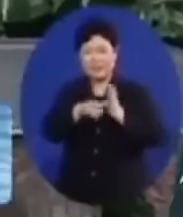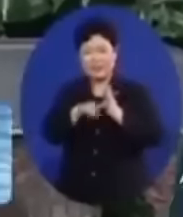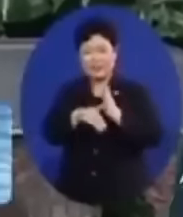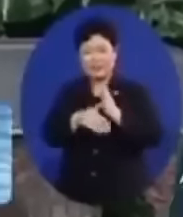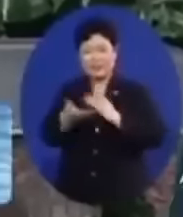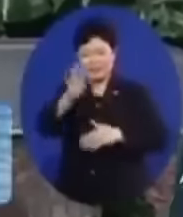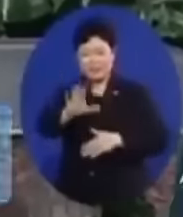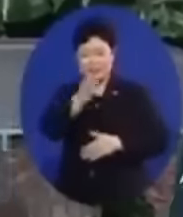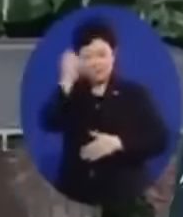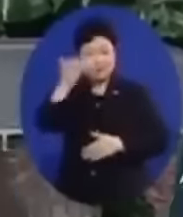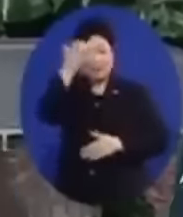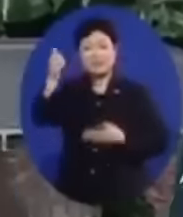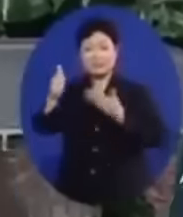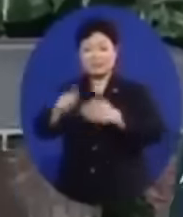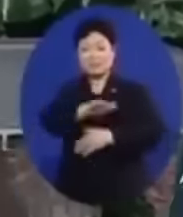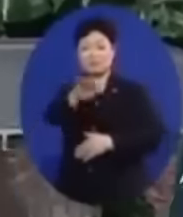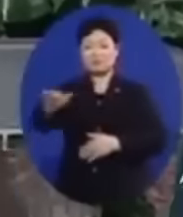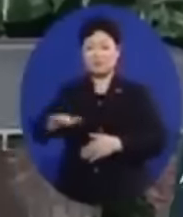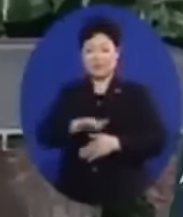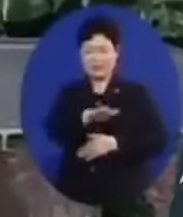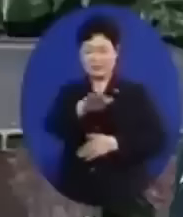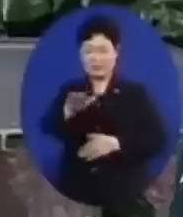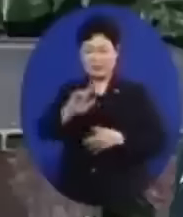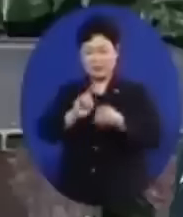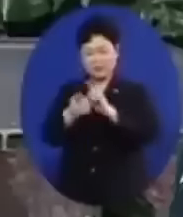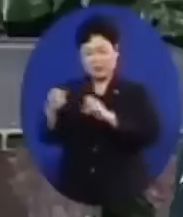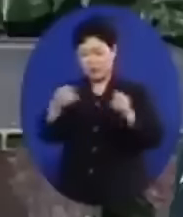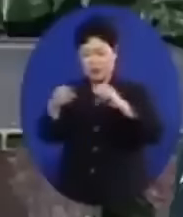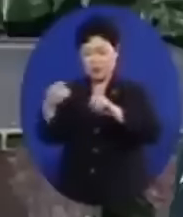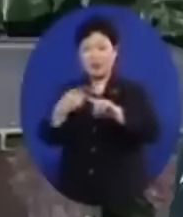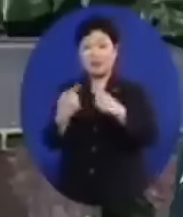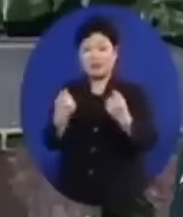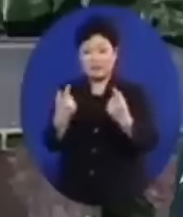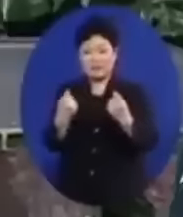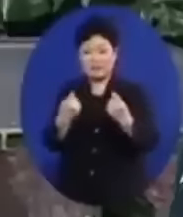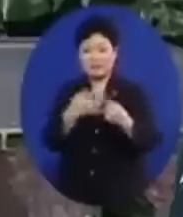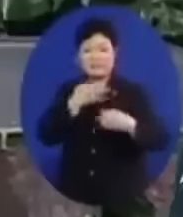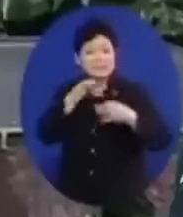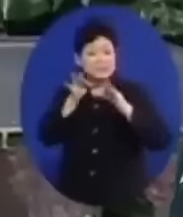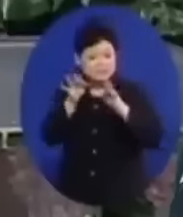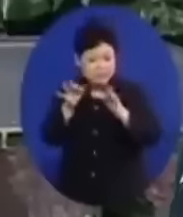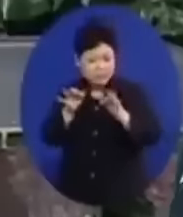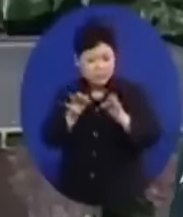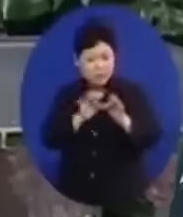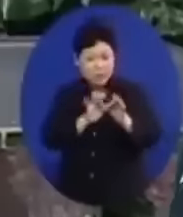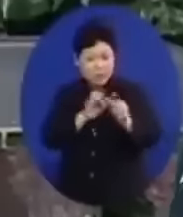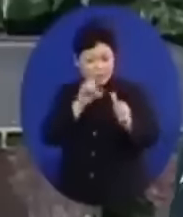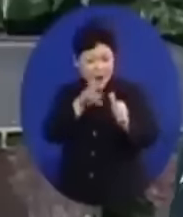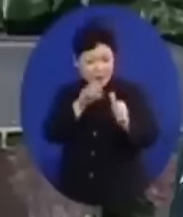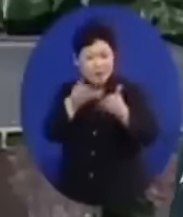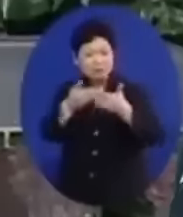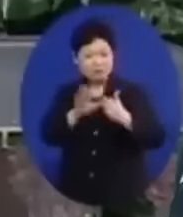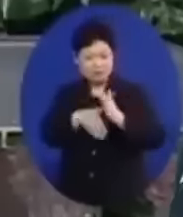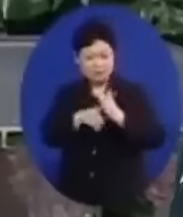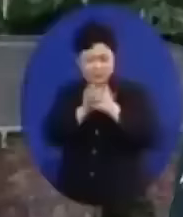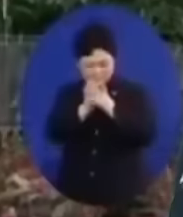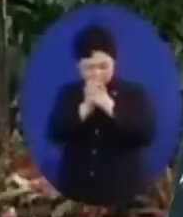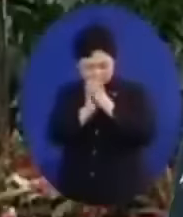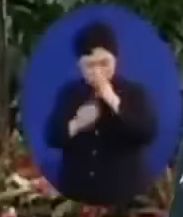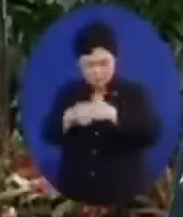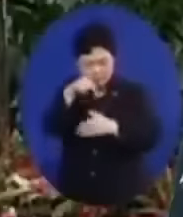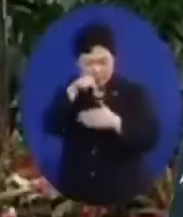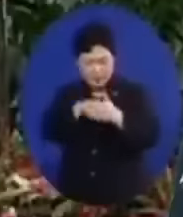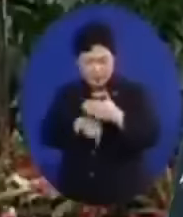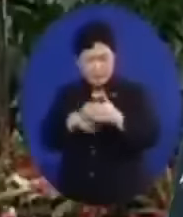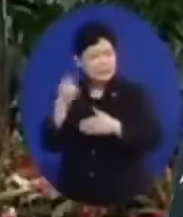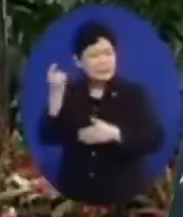그런데 성령께서는 우리가 서로 대화하듯이 음성으로 말해 줄 때가 있습니다. 기도 중 마음에 들리는